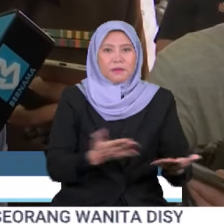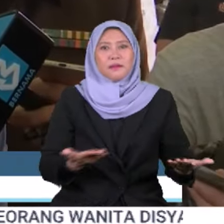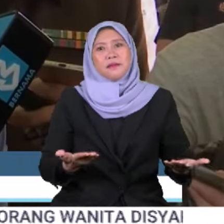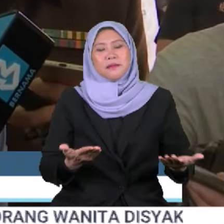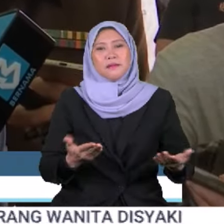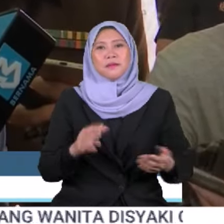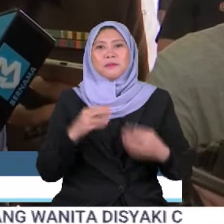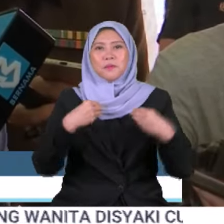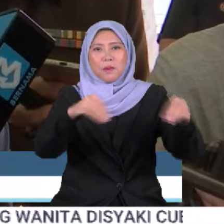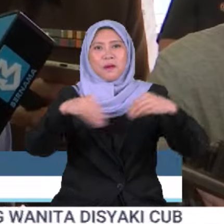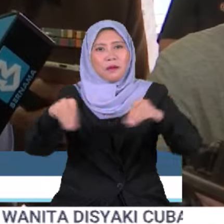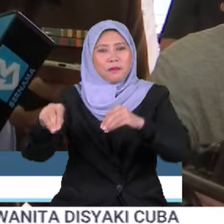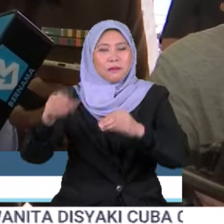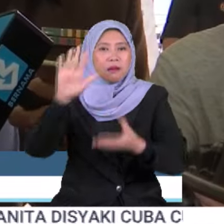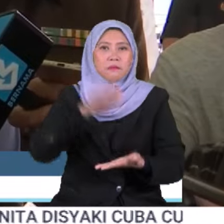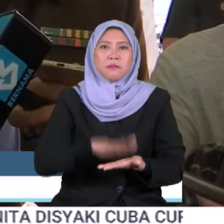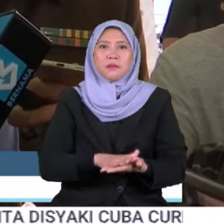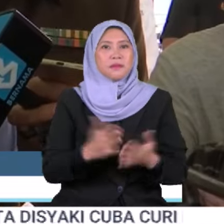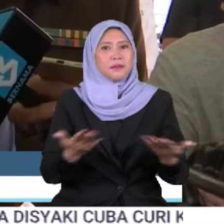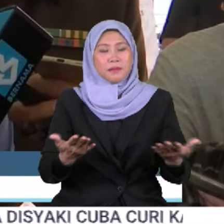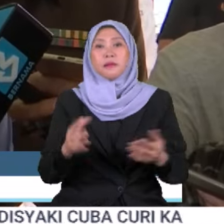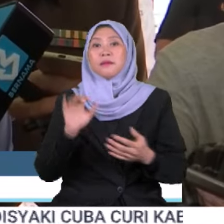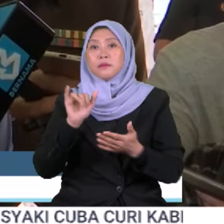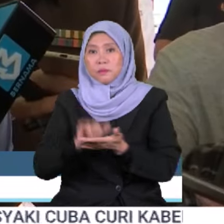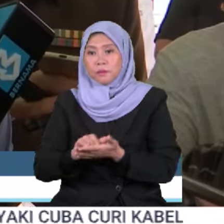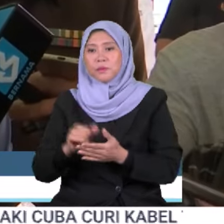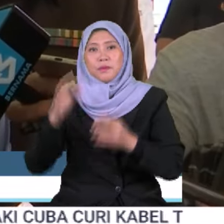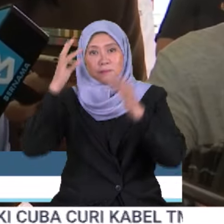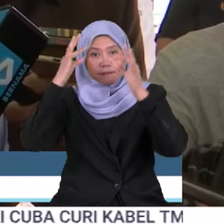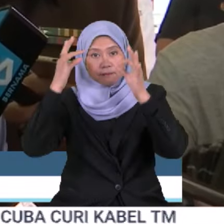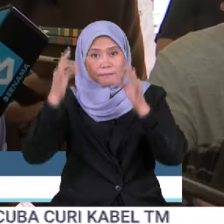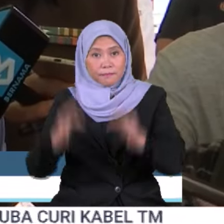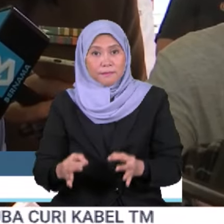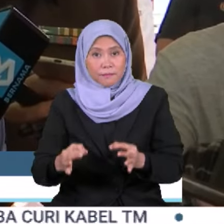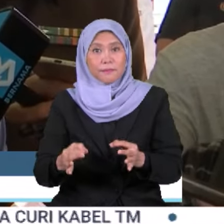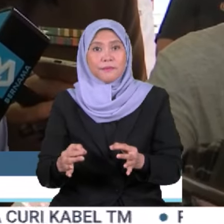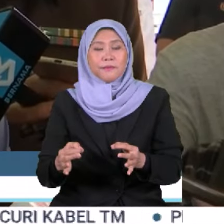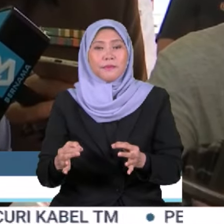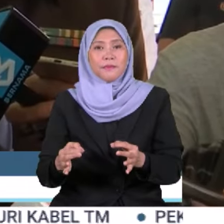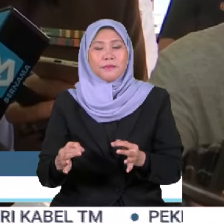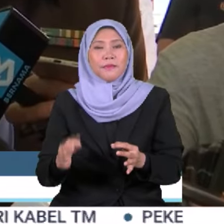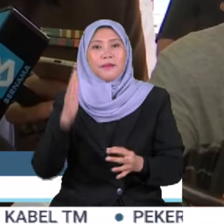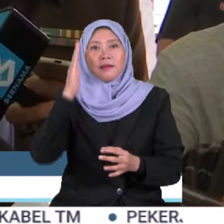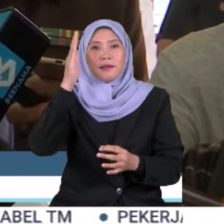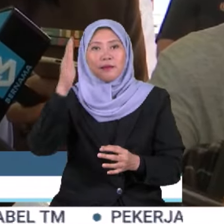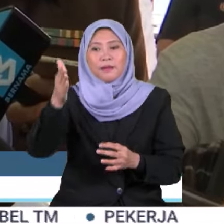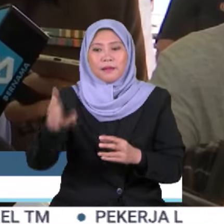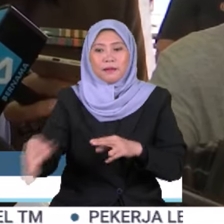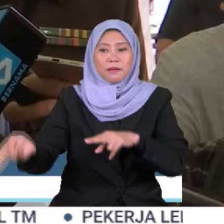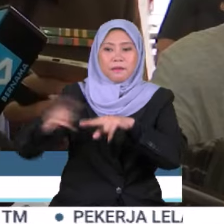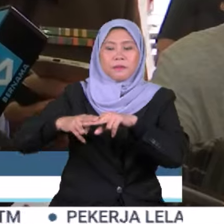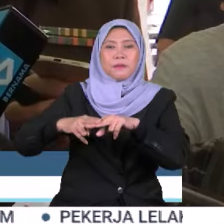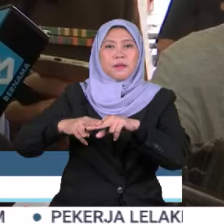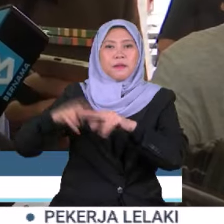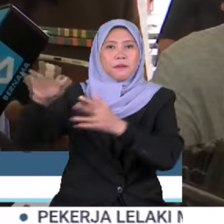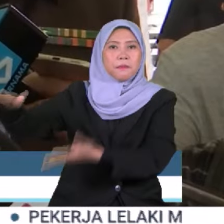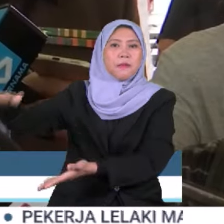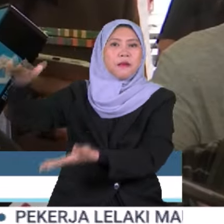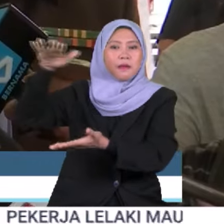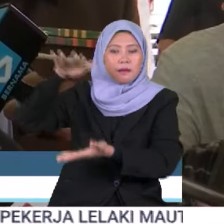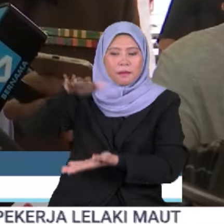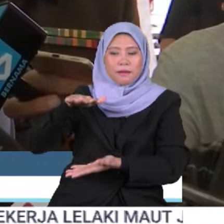di sektor runcit. Atas sebab itu, kita telah membuat keputusan bahawa kita akan menambah bekalan